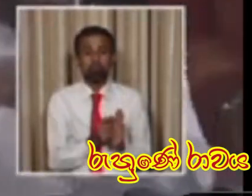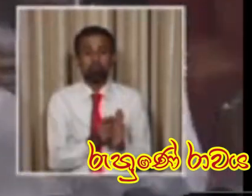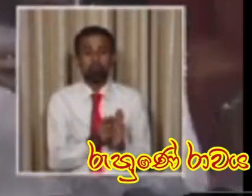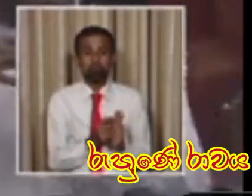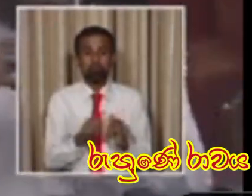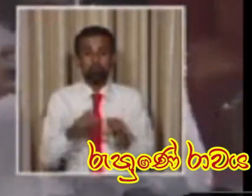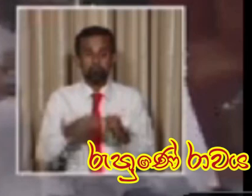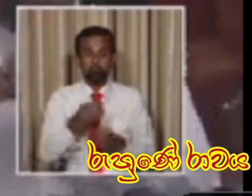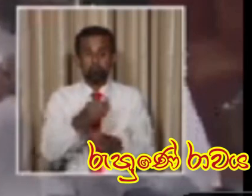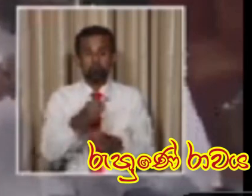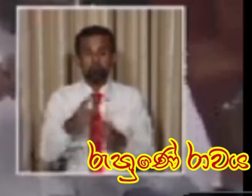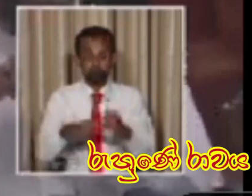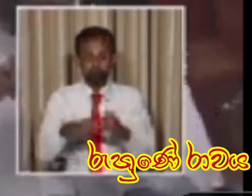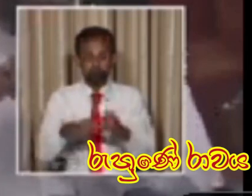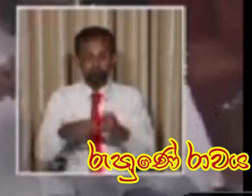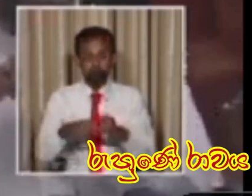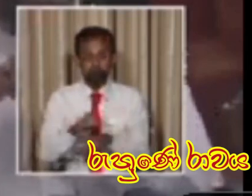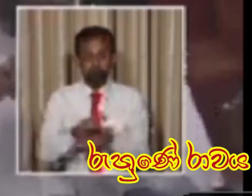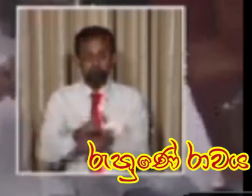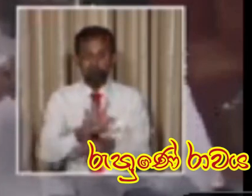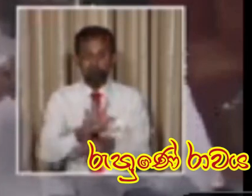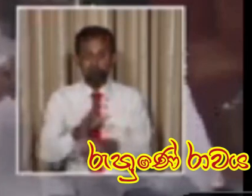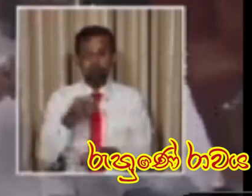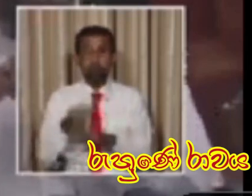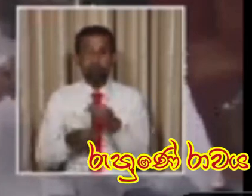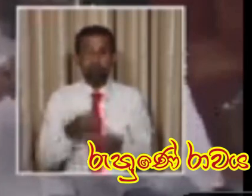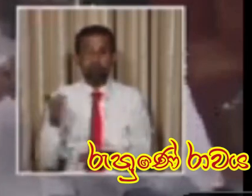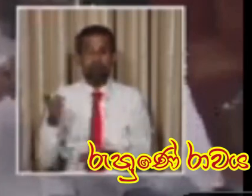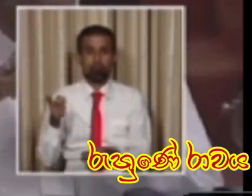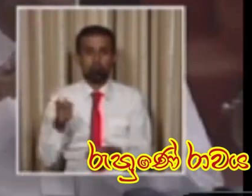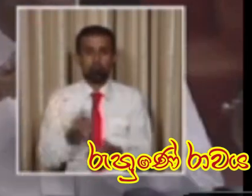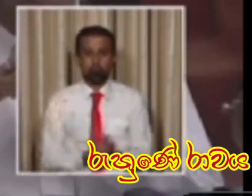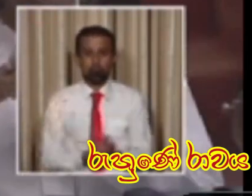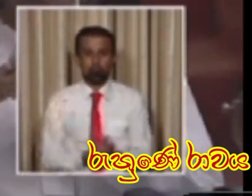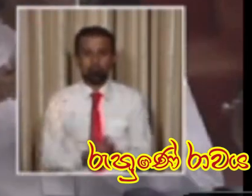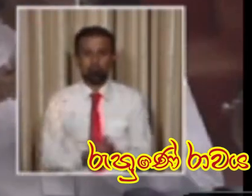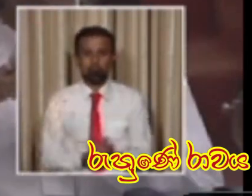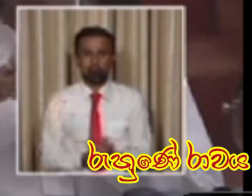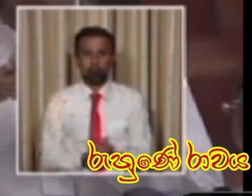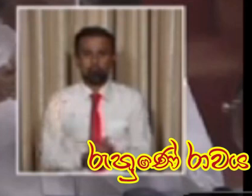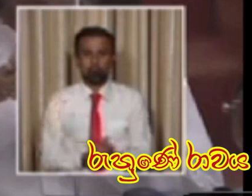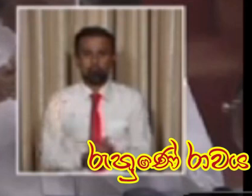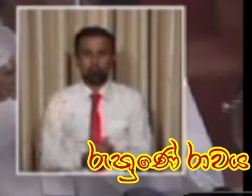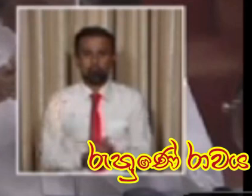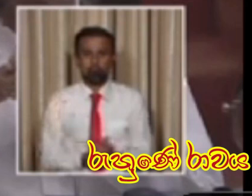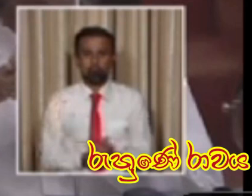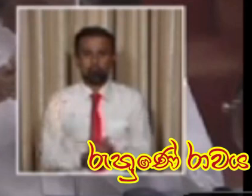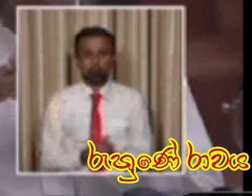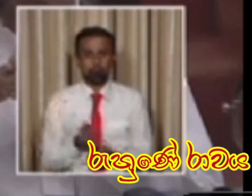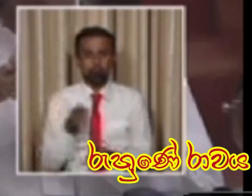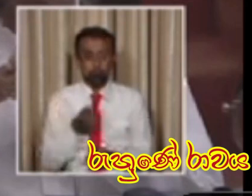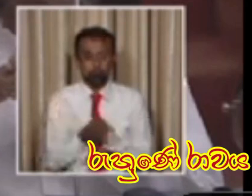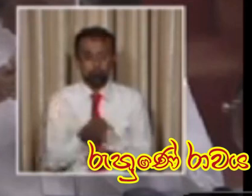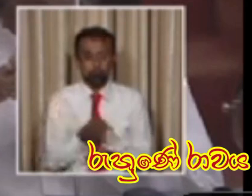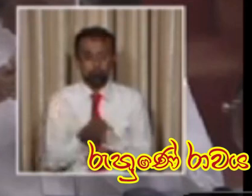උපයෝගිතා කොමිෂන්නේ මිලේ නියම කරන්නේ ඒ සමාගම්. The pricing will be done by the private companies. එතකොට මේ